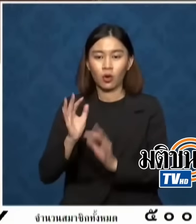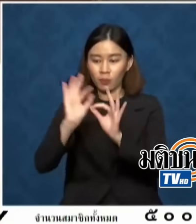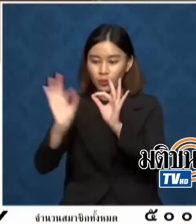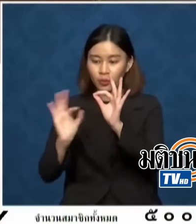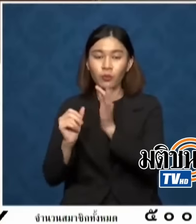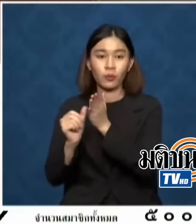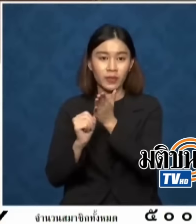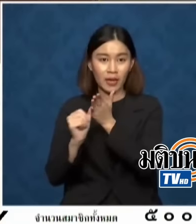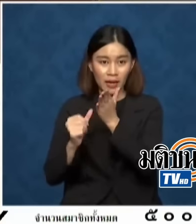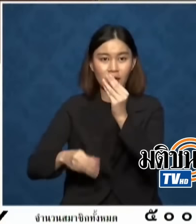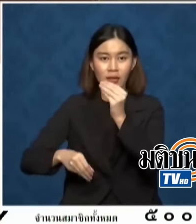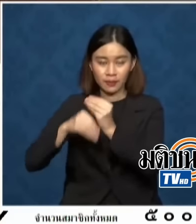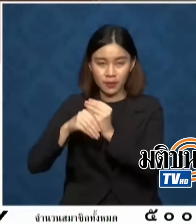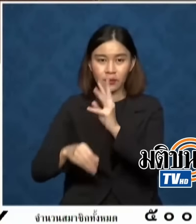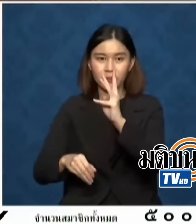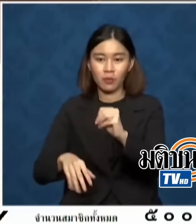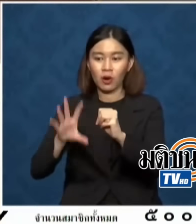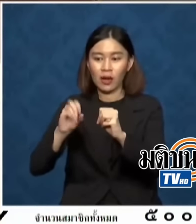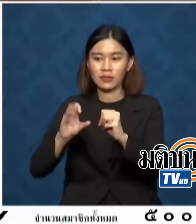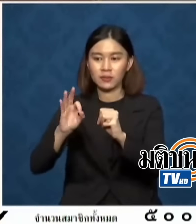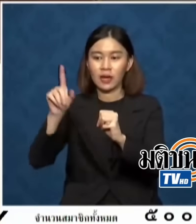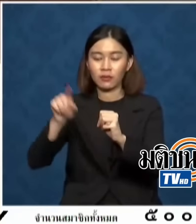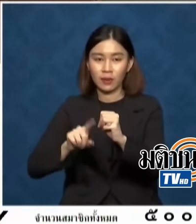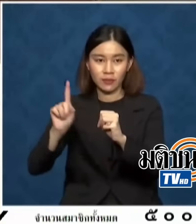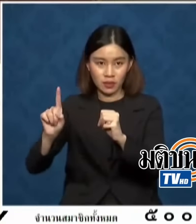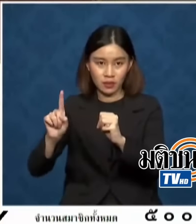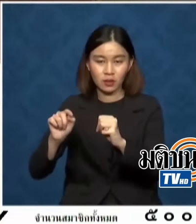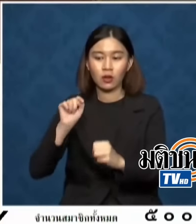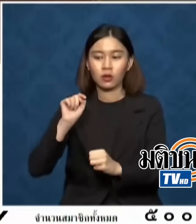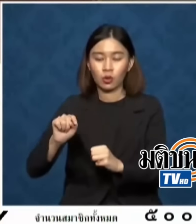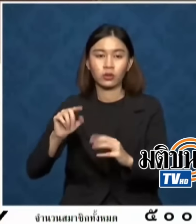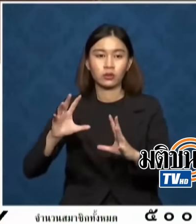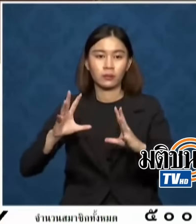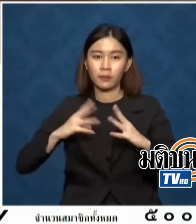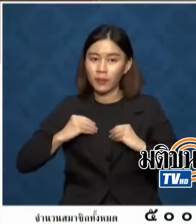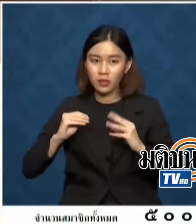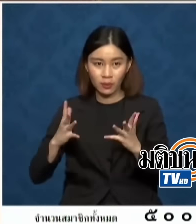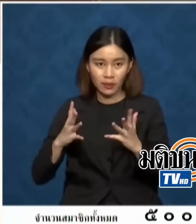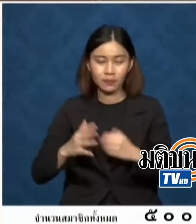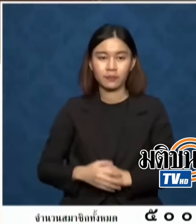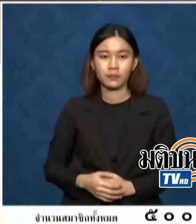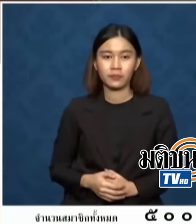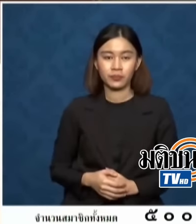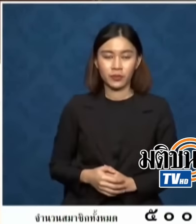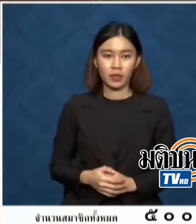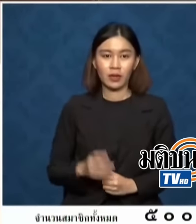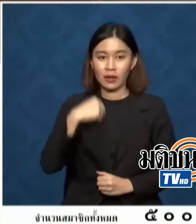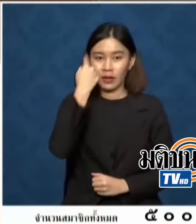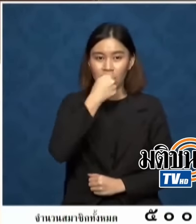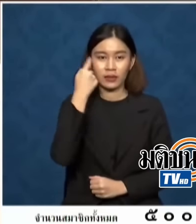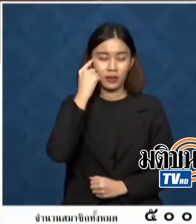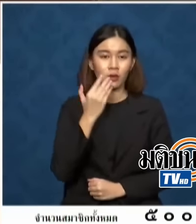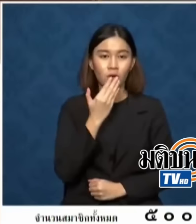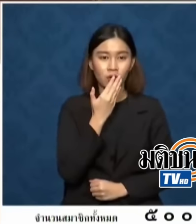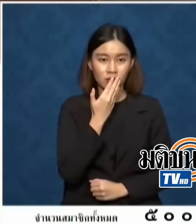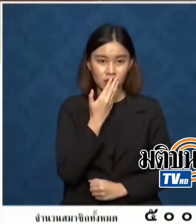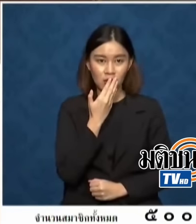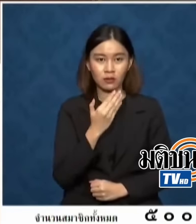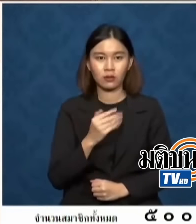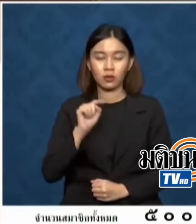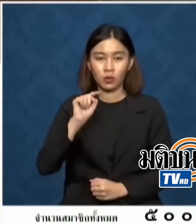เห็นให้เพิ่มมาตรา59/1โปรดกดปุ่มไม่เห็นด้วยนะครับผู้ใดเห็นว่าควรงดออกเสีย